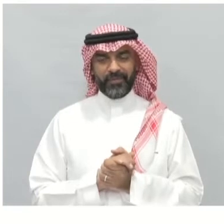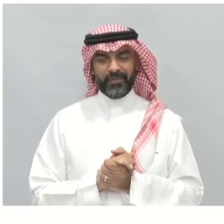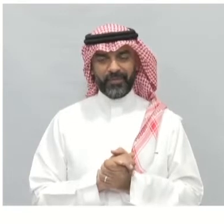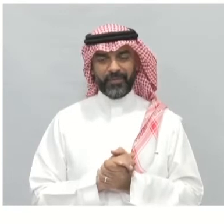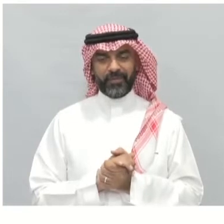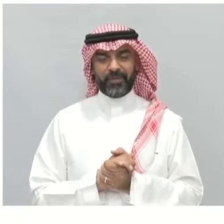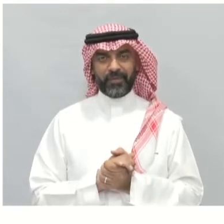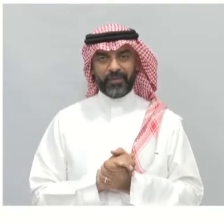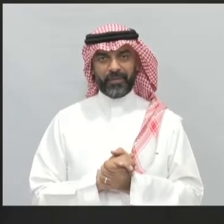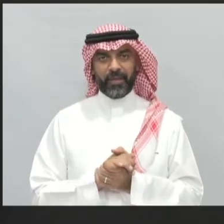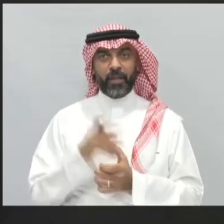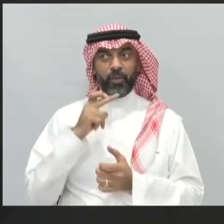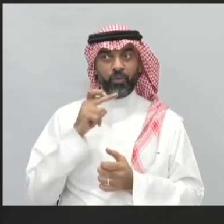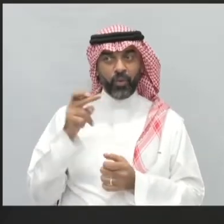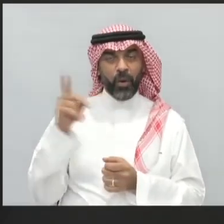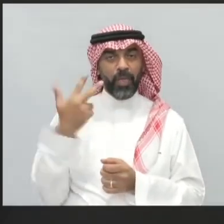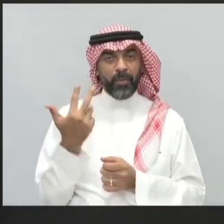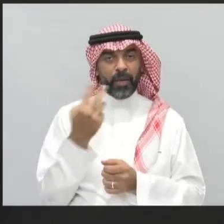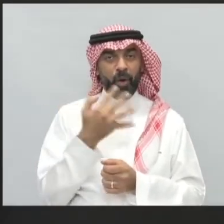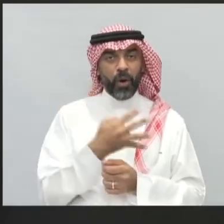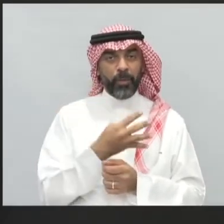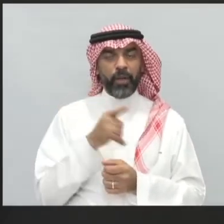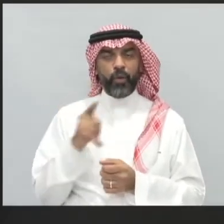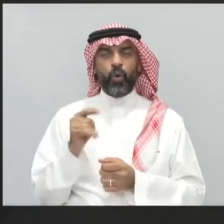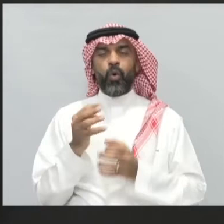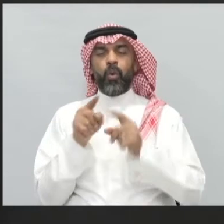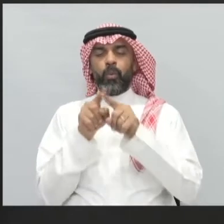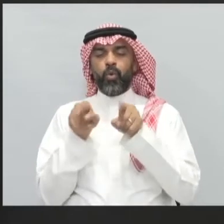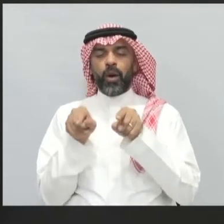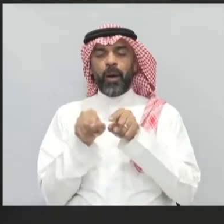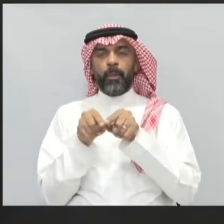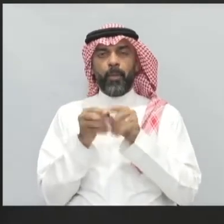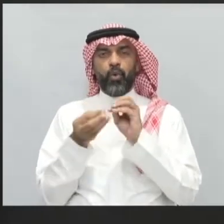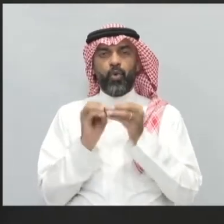يعبر عن عدد المربعات الزرقاء في جميع